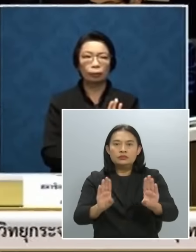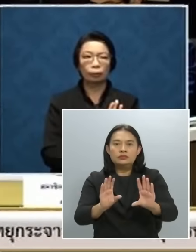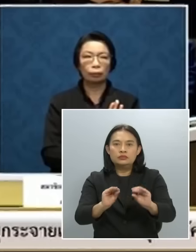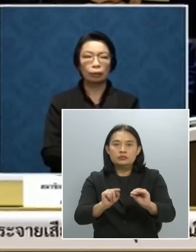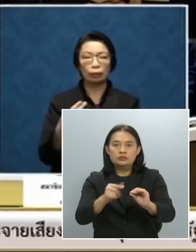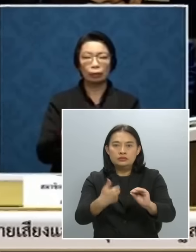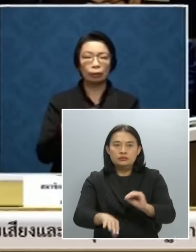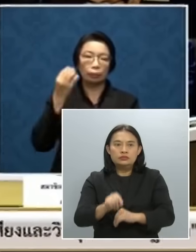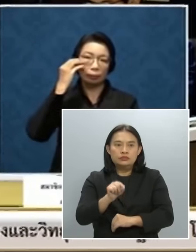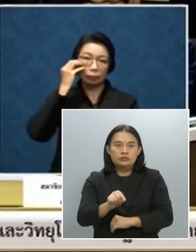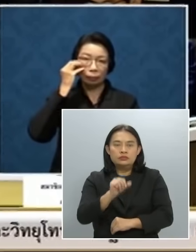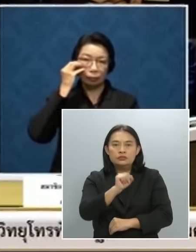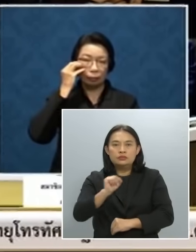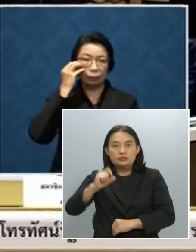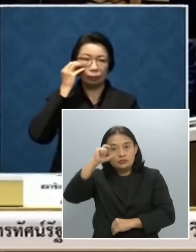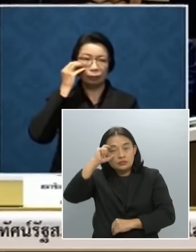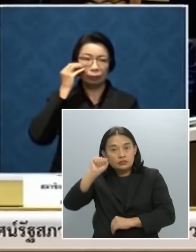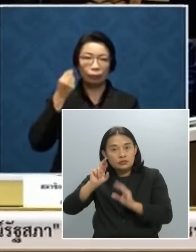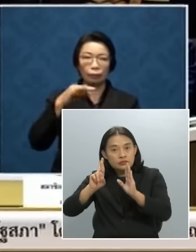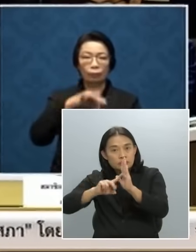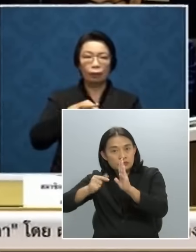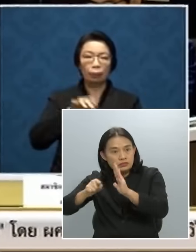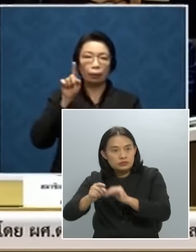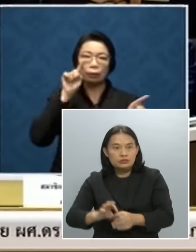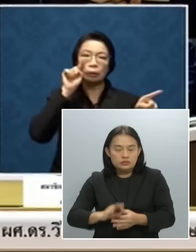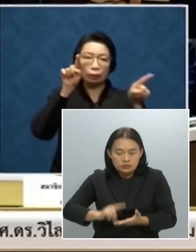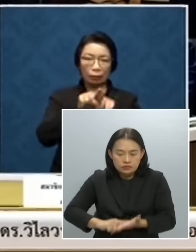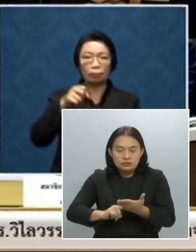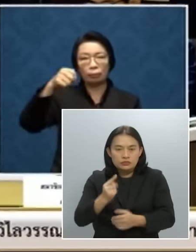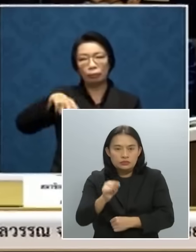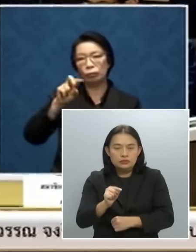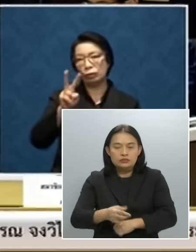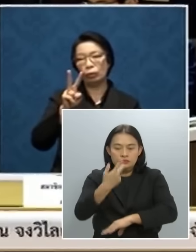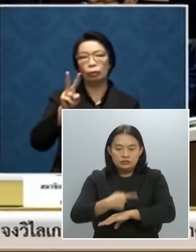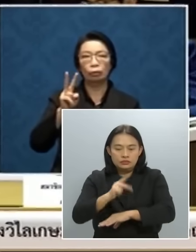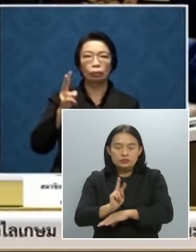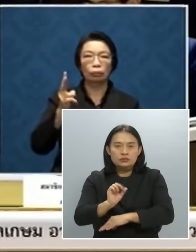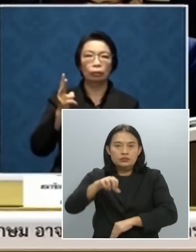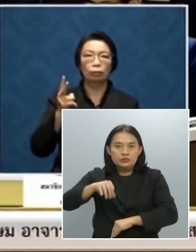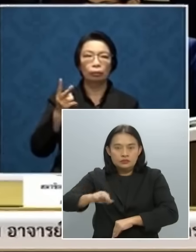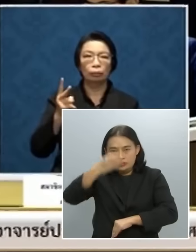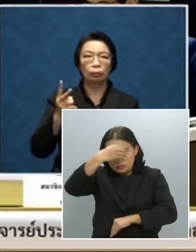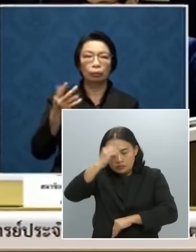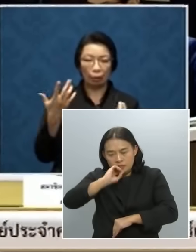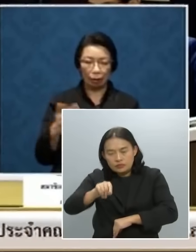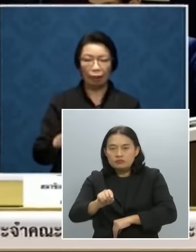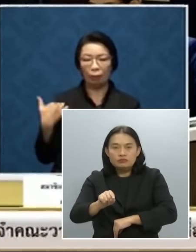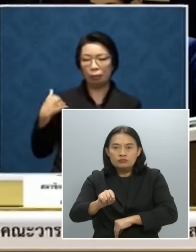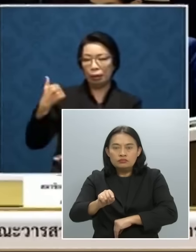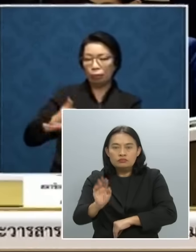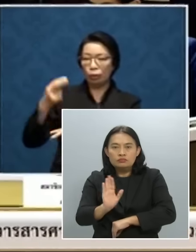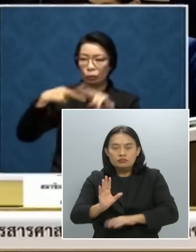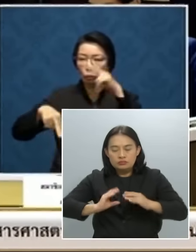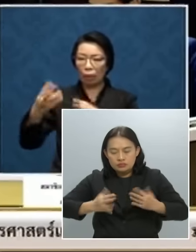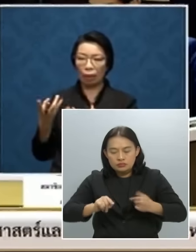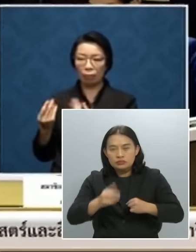ส.สรังสิมันต์ก็ลุกขึ้นมาเสนอญัตติอีกครั้งหนึ่งค่ะและประธานบันนอก็แสดงความคิดเห็นคัดค้านอีกครั้งหนึ่งยืน